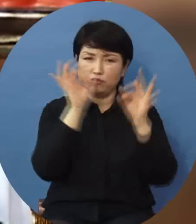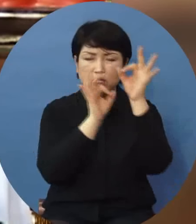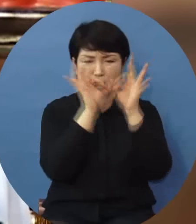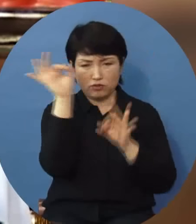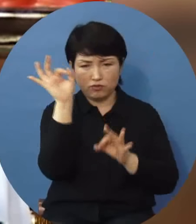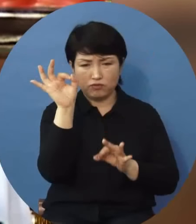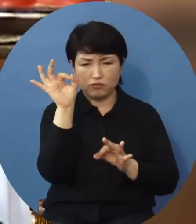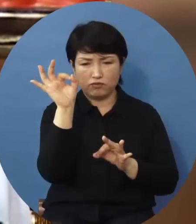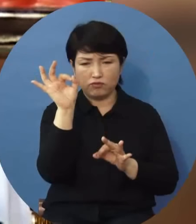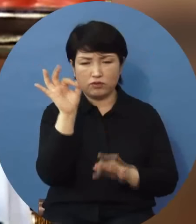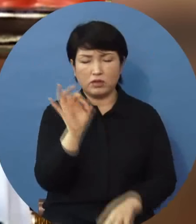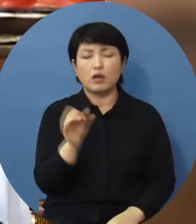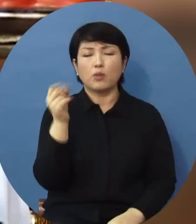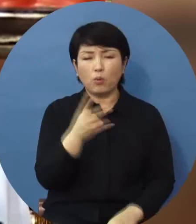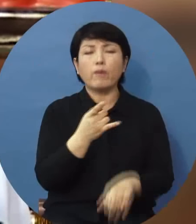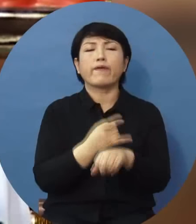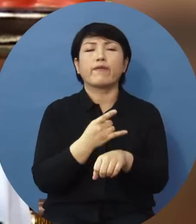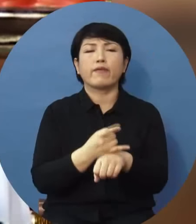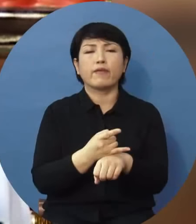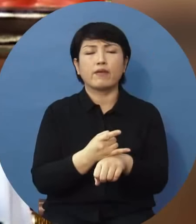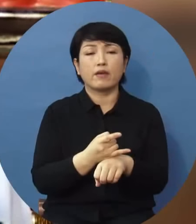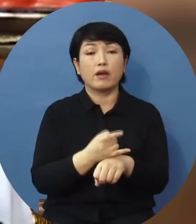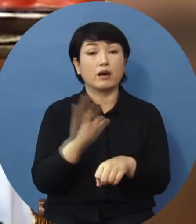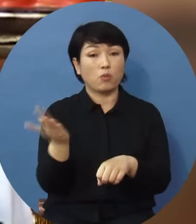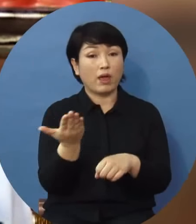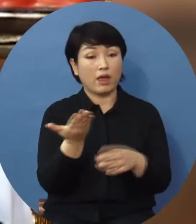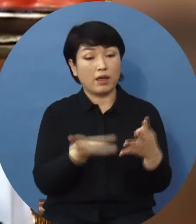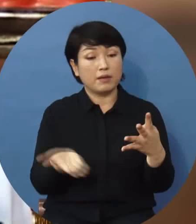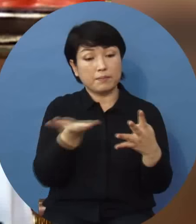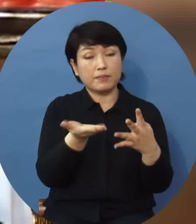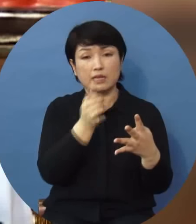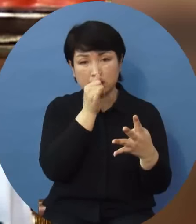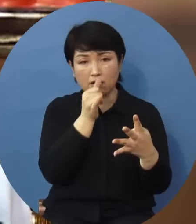한 번 더 새로이 해야 될 단계, 그것은